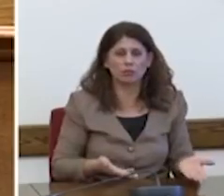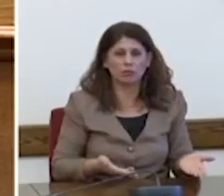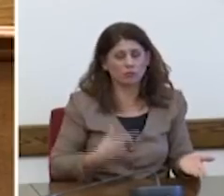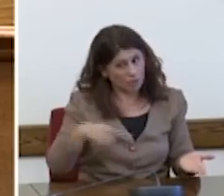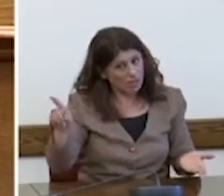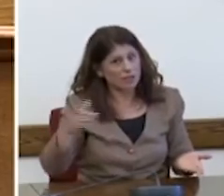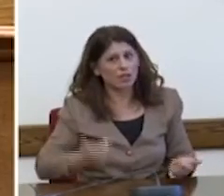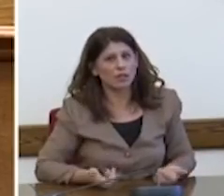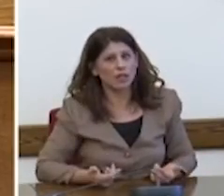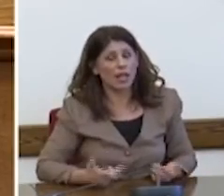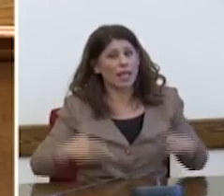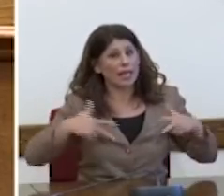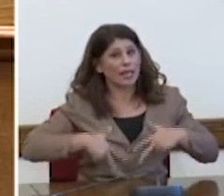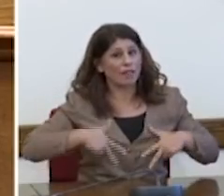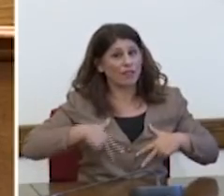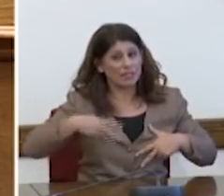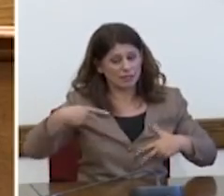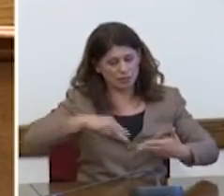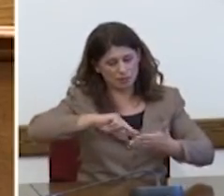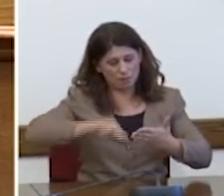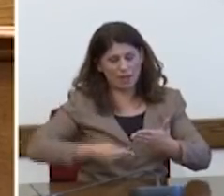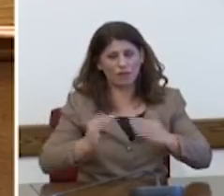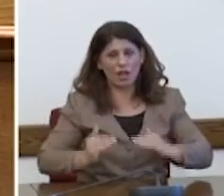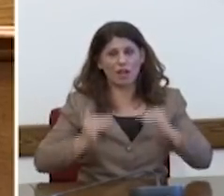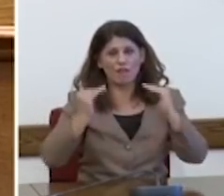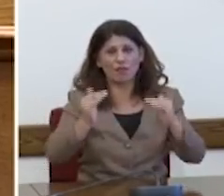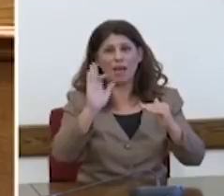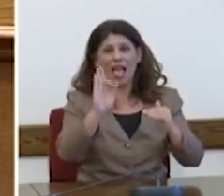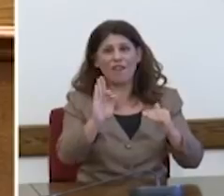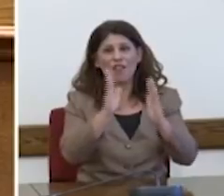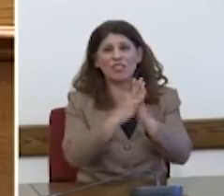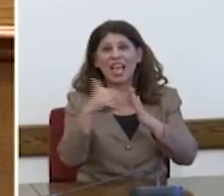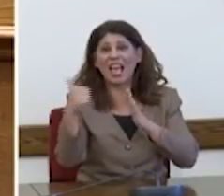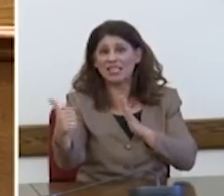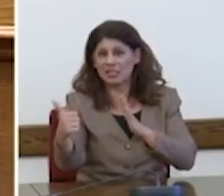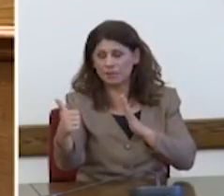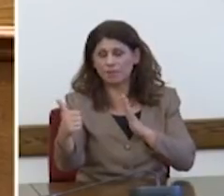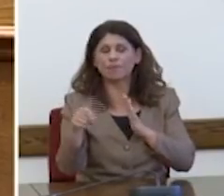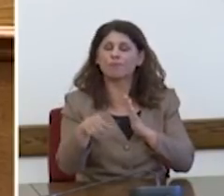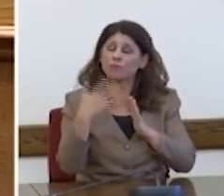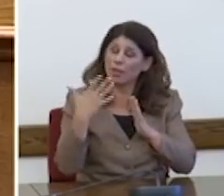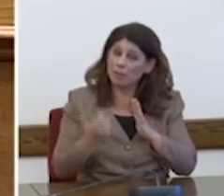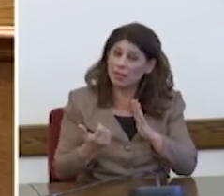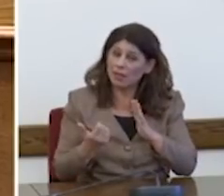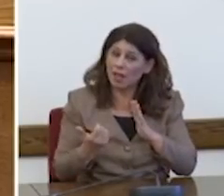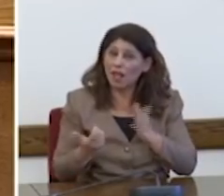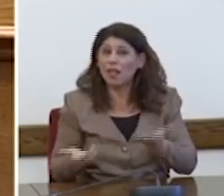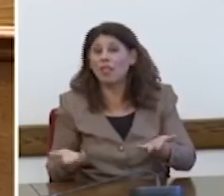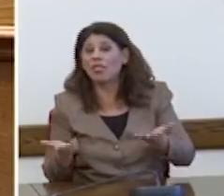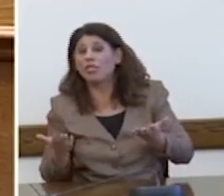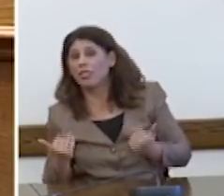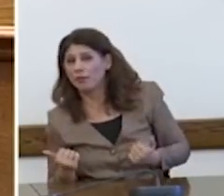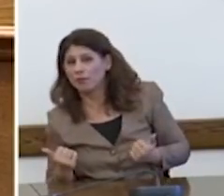κυβέρνηση ΣΥΡΙΖΑ υπέγραφε την αναβάθμιση των F-16, υπήρχε ή δεν υπήρχε έγγραφο